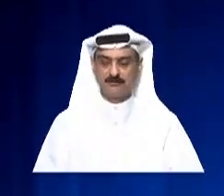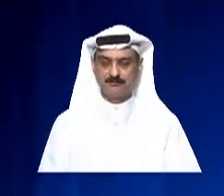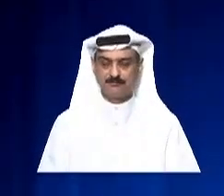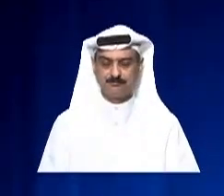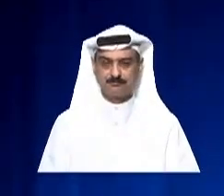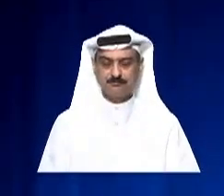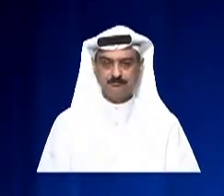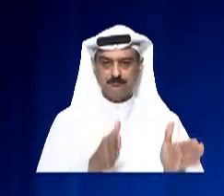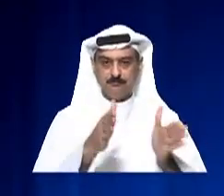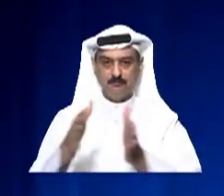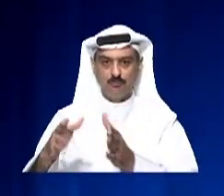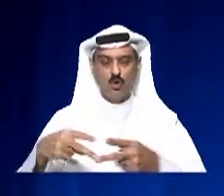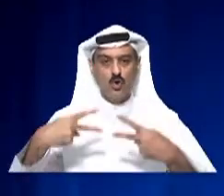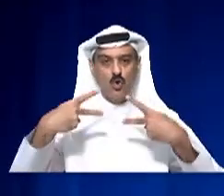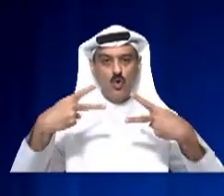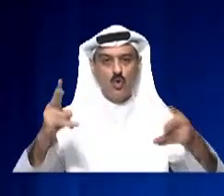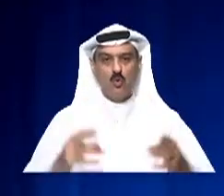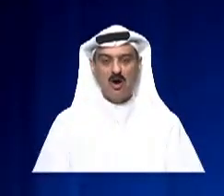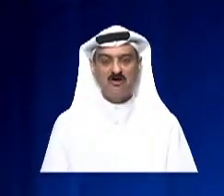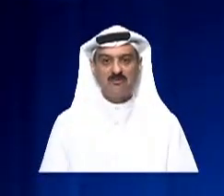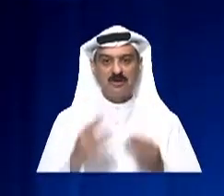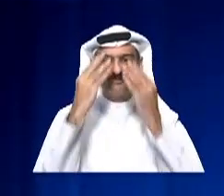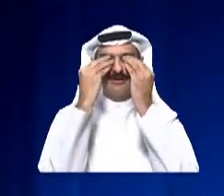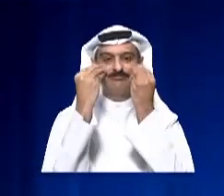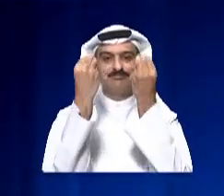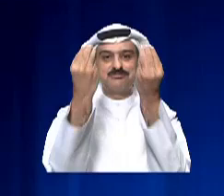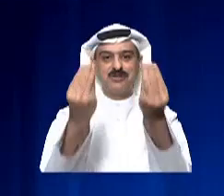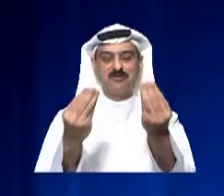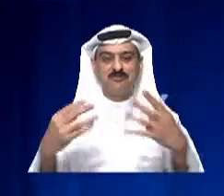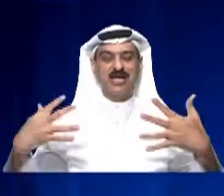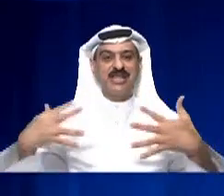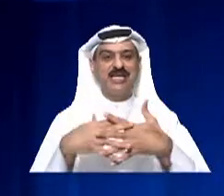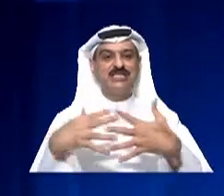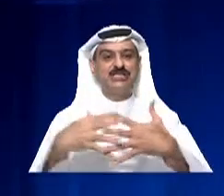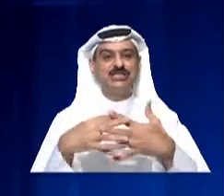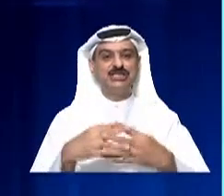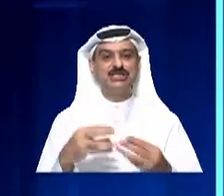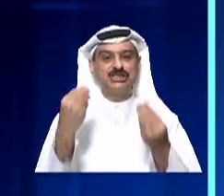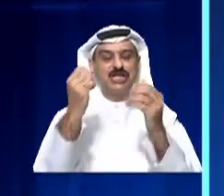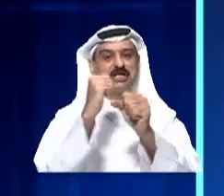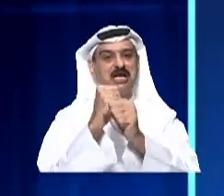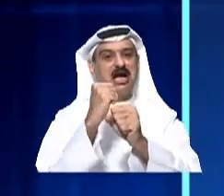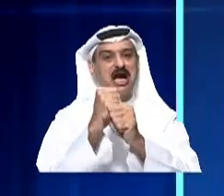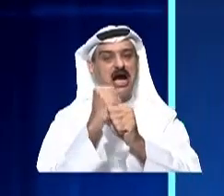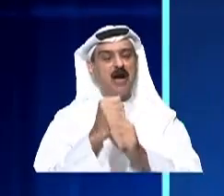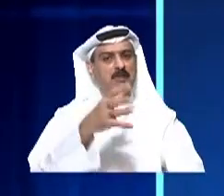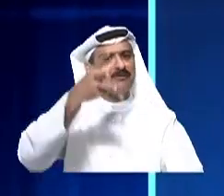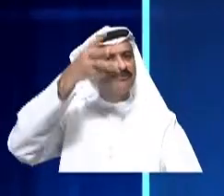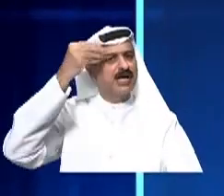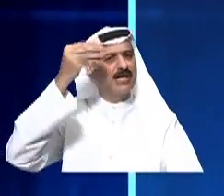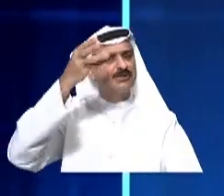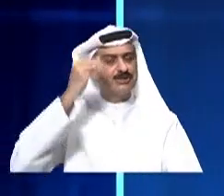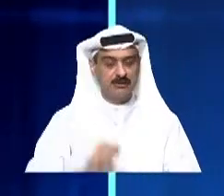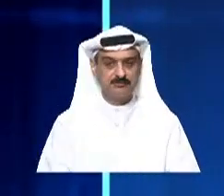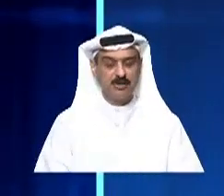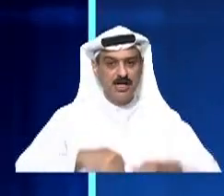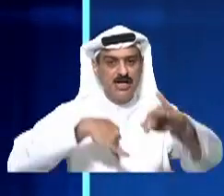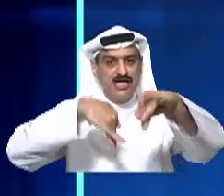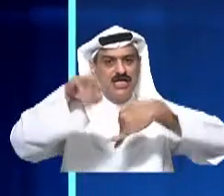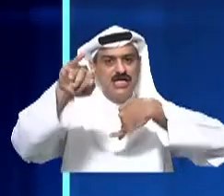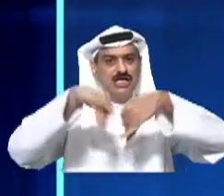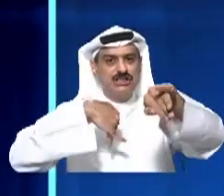قبول التبرع المقدم من شركة الصالحية العقارية للقيام بالأعمال الاستشارية بتطوير شارع عثمان بن